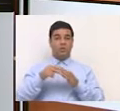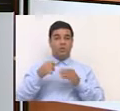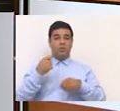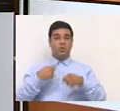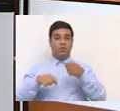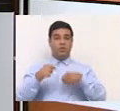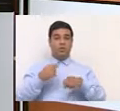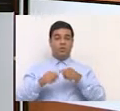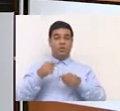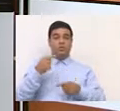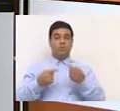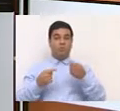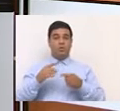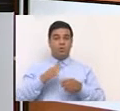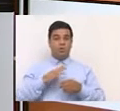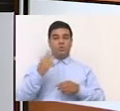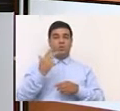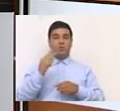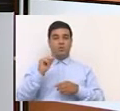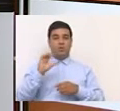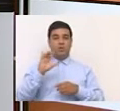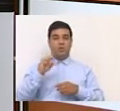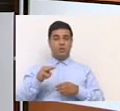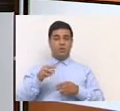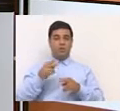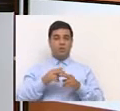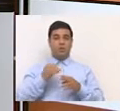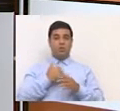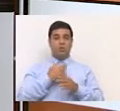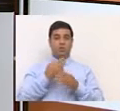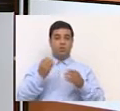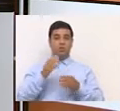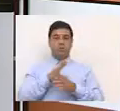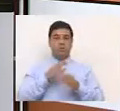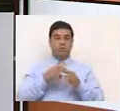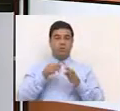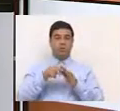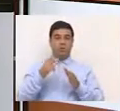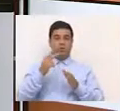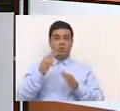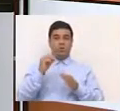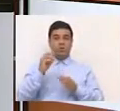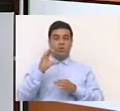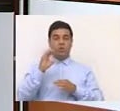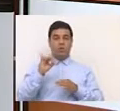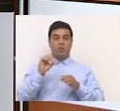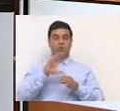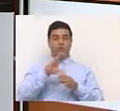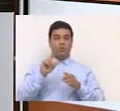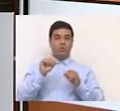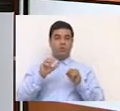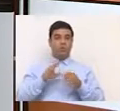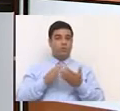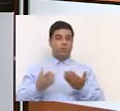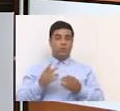торговцы спорили, третья часть. У нас еще не было предложений из трех частей, но все это возможно.